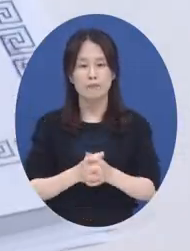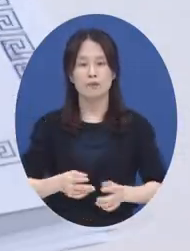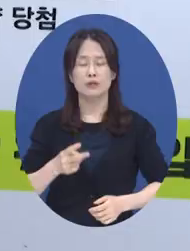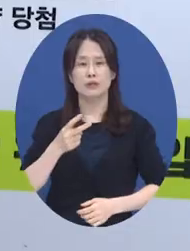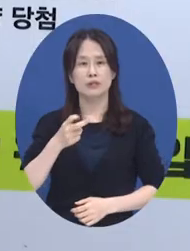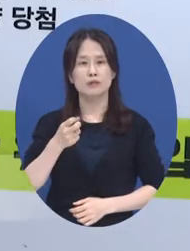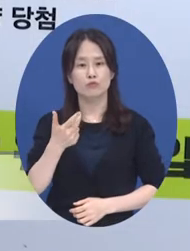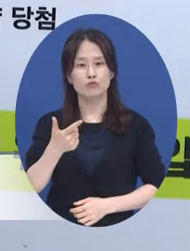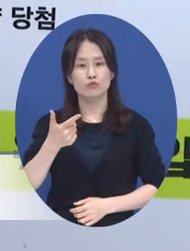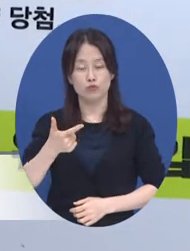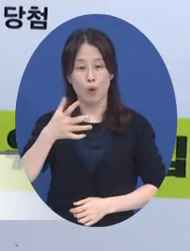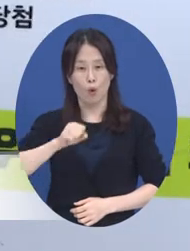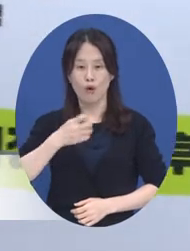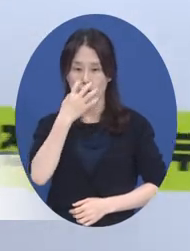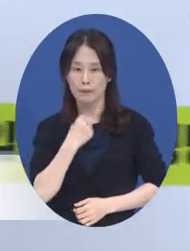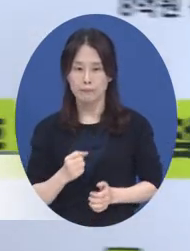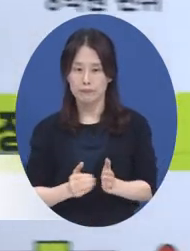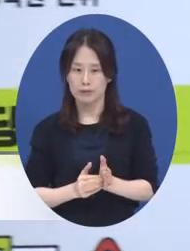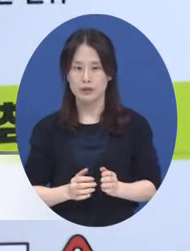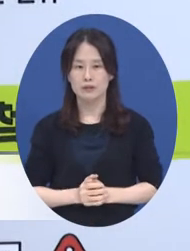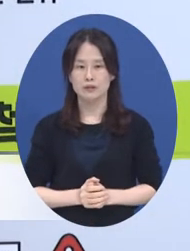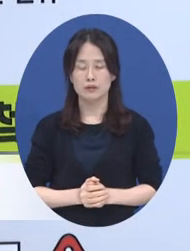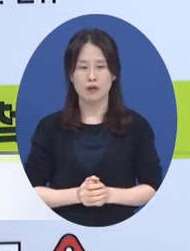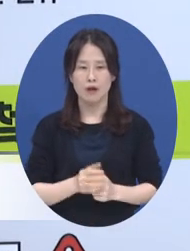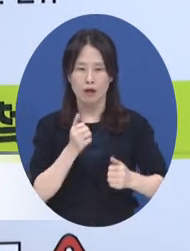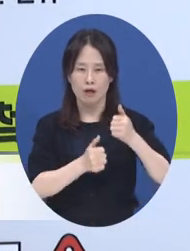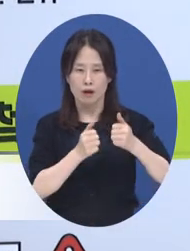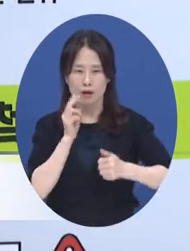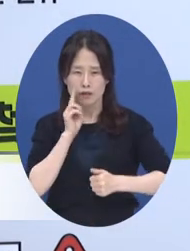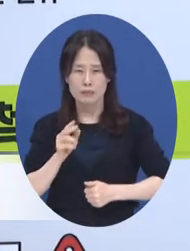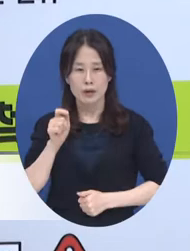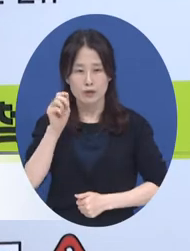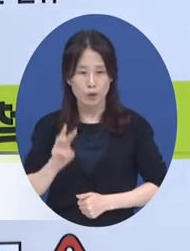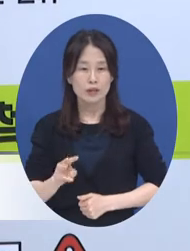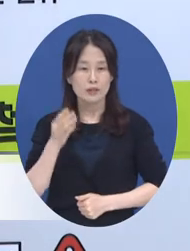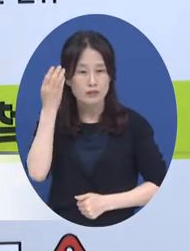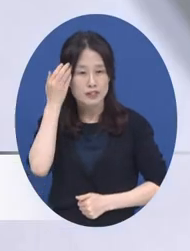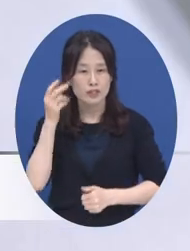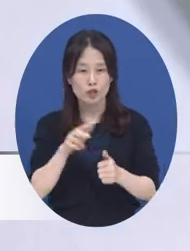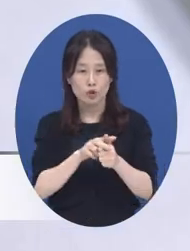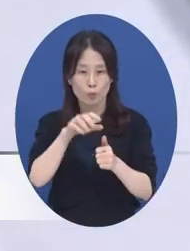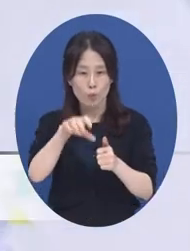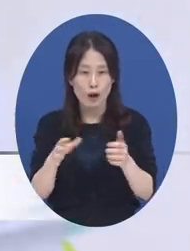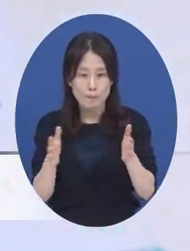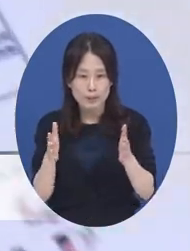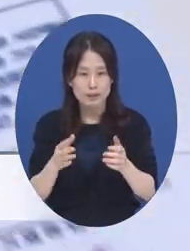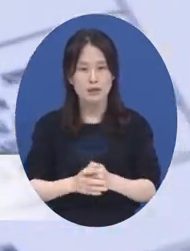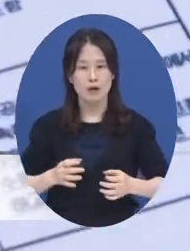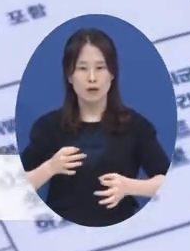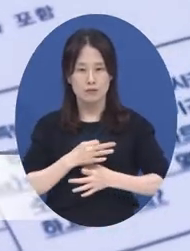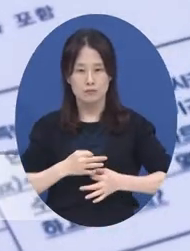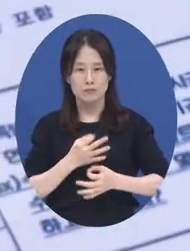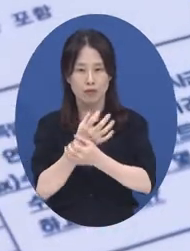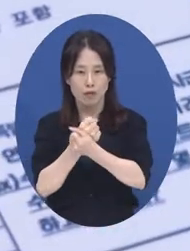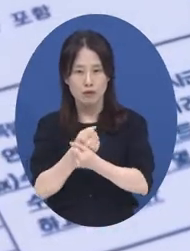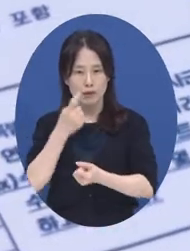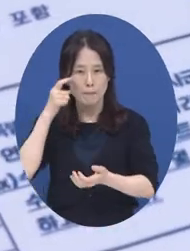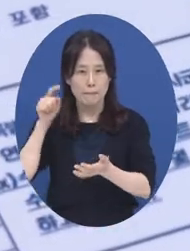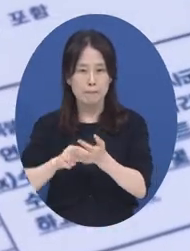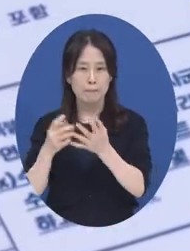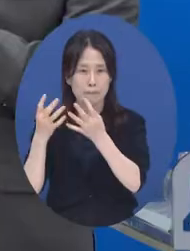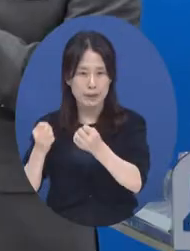겁니다. 수백 대 1의 청약 경쟁률을 기록한 과천지식정보타운 아파트를 노린 부정청약 사례도 무더기로